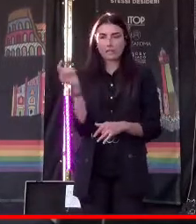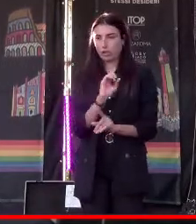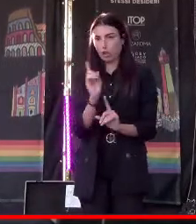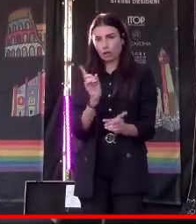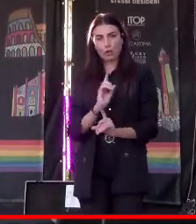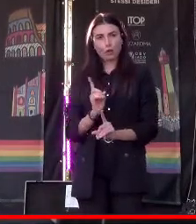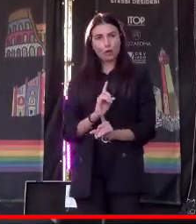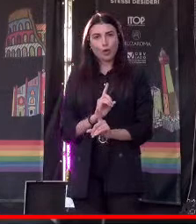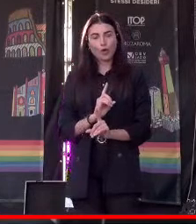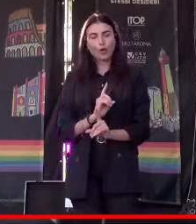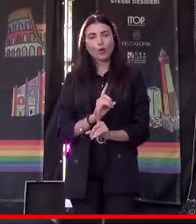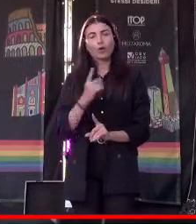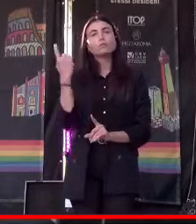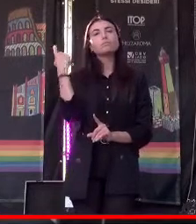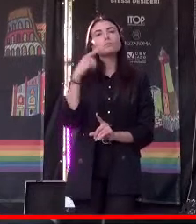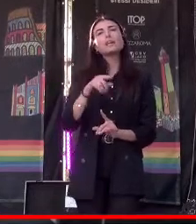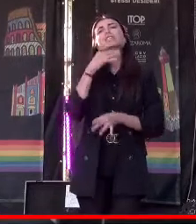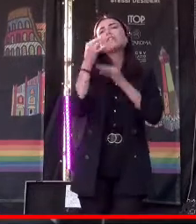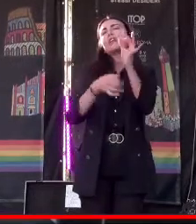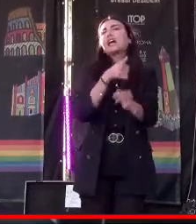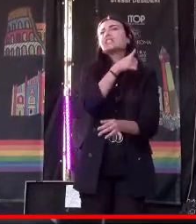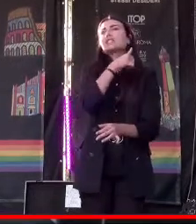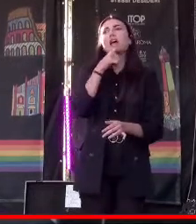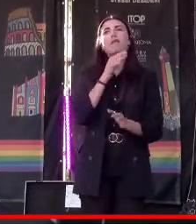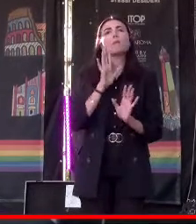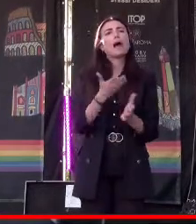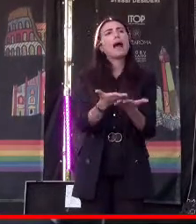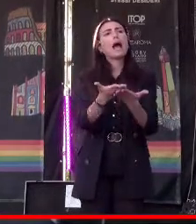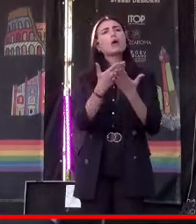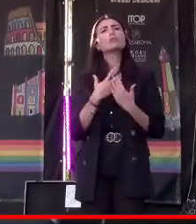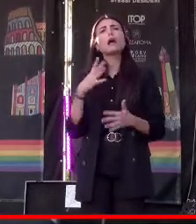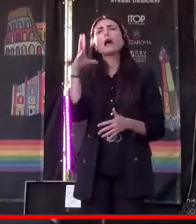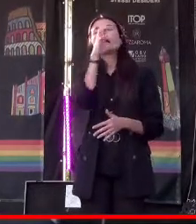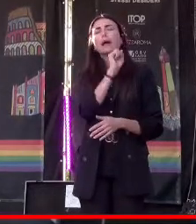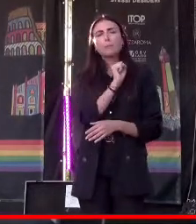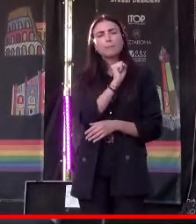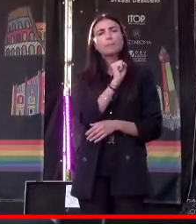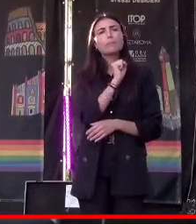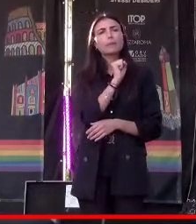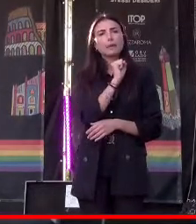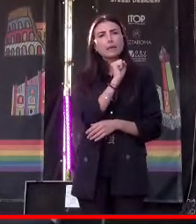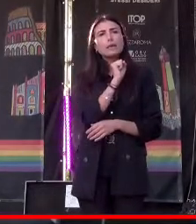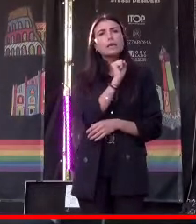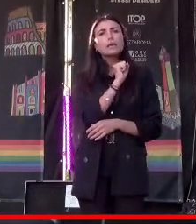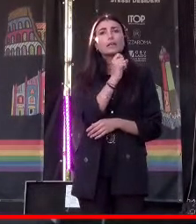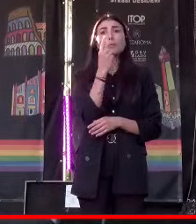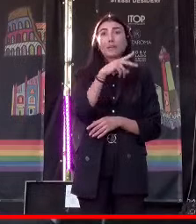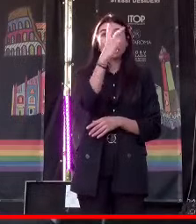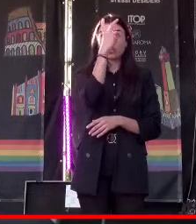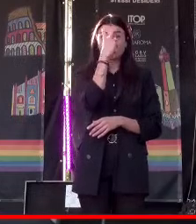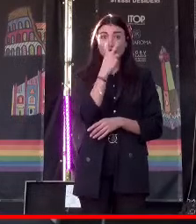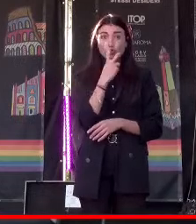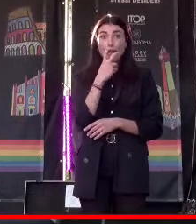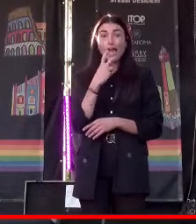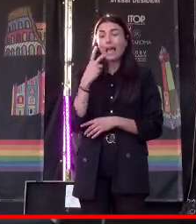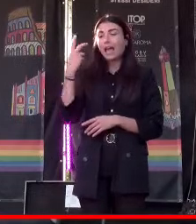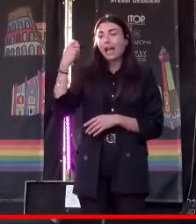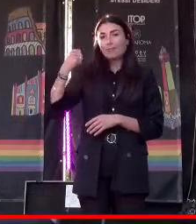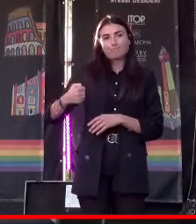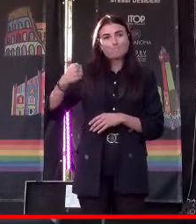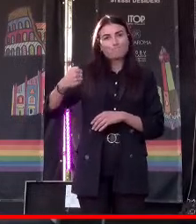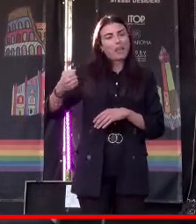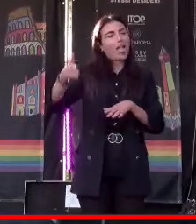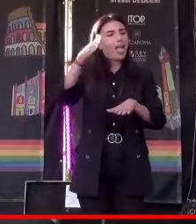questo serve ed è d'aiuto a capire come di per sé, chiaramente loro sono già abituati a utilizzarlo in